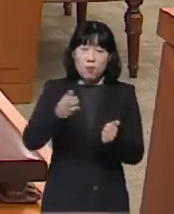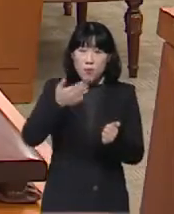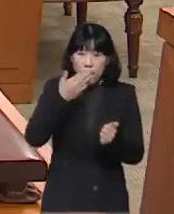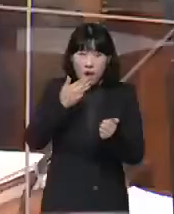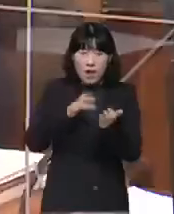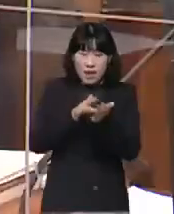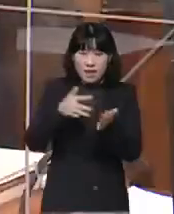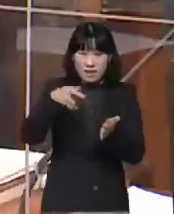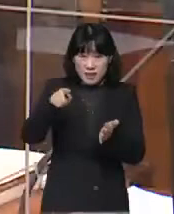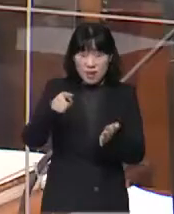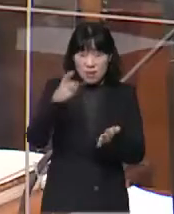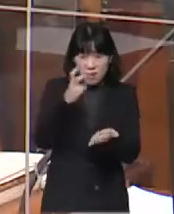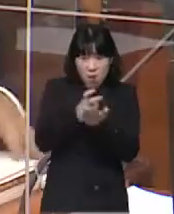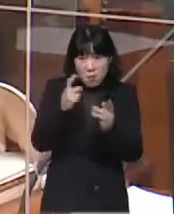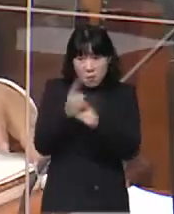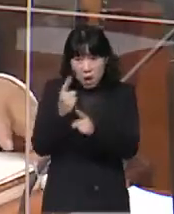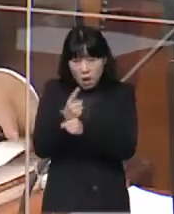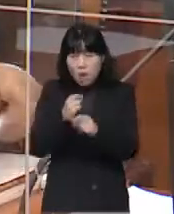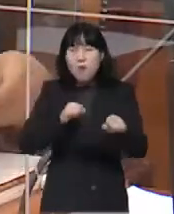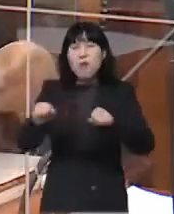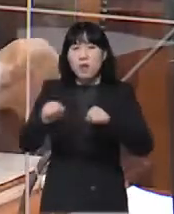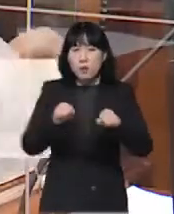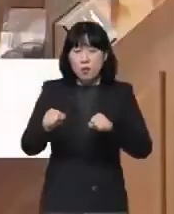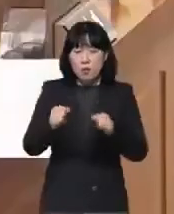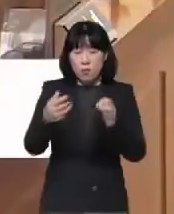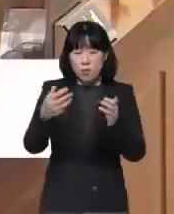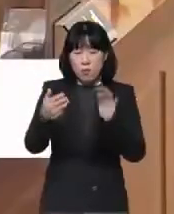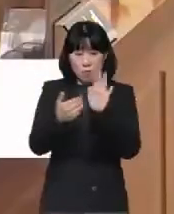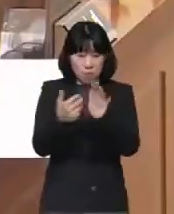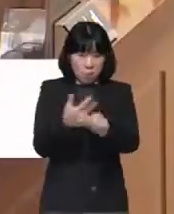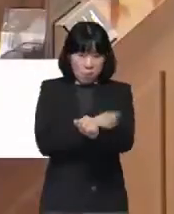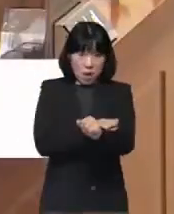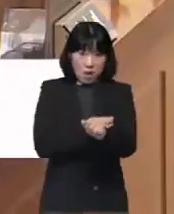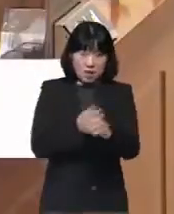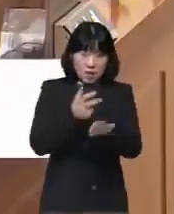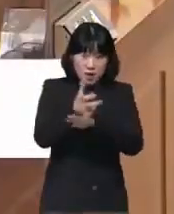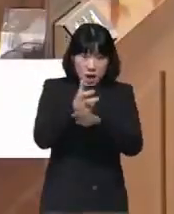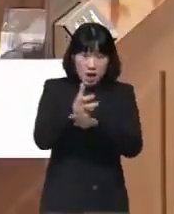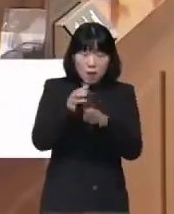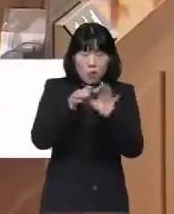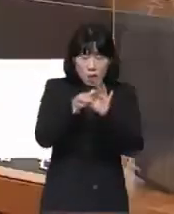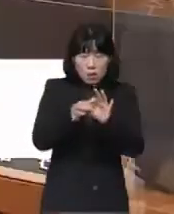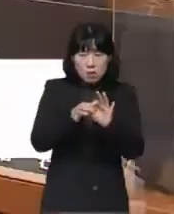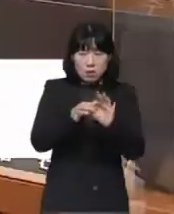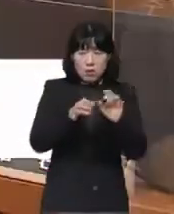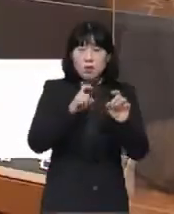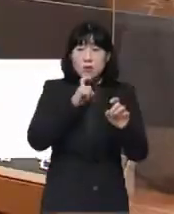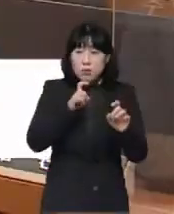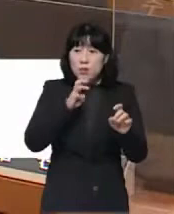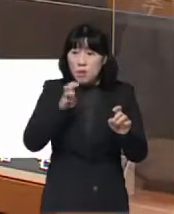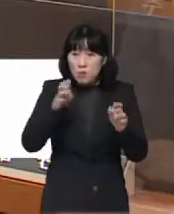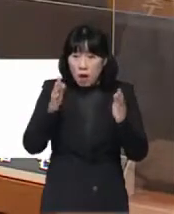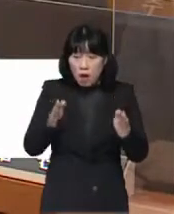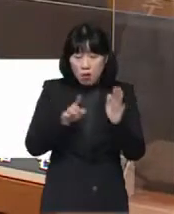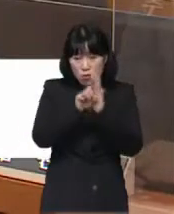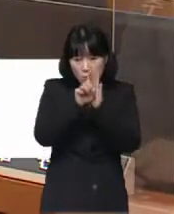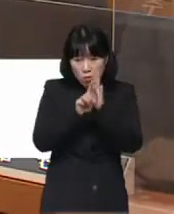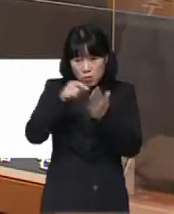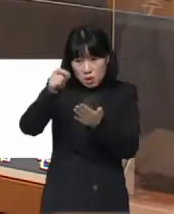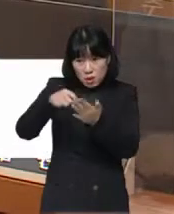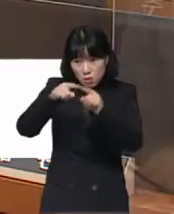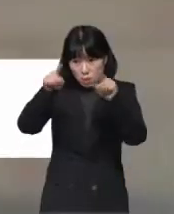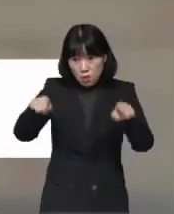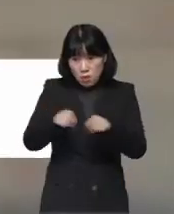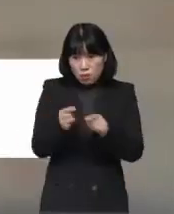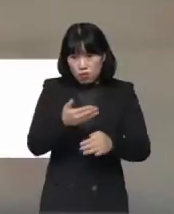개선에 나섰습니다. 백신 수송 차량에 10에서 30분 단위의 온도가 고스란히 담긴 온도 기록지